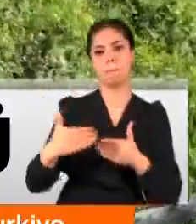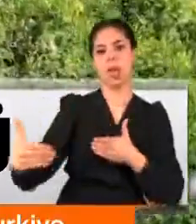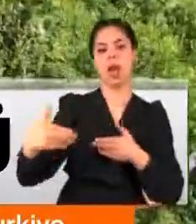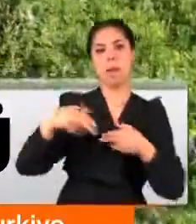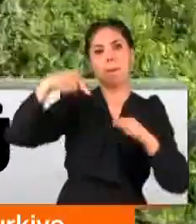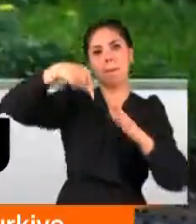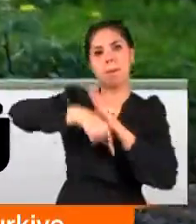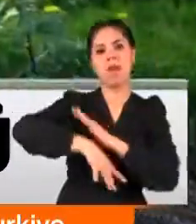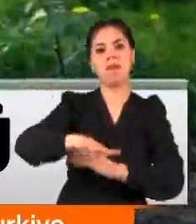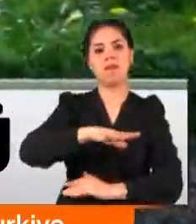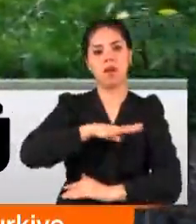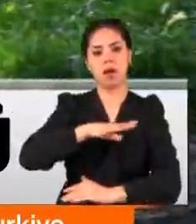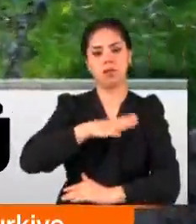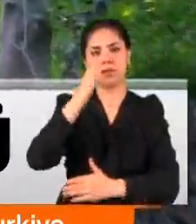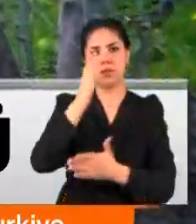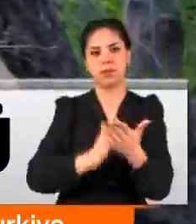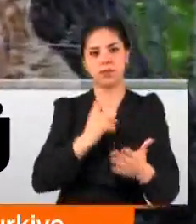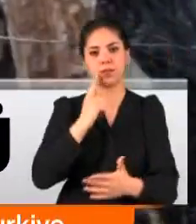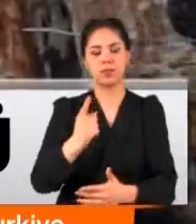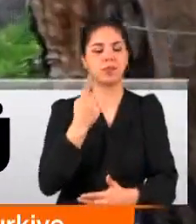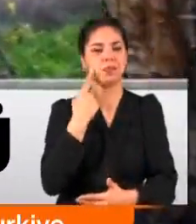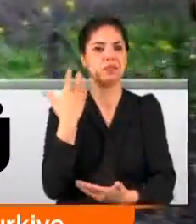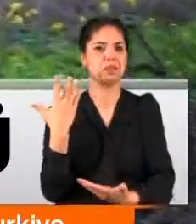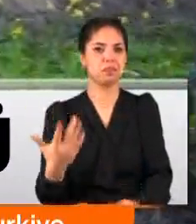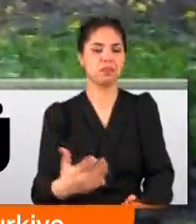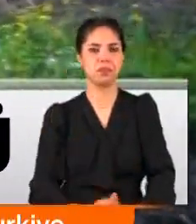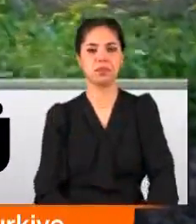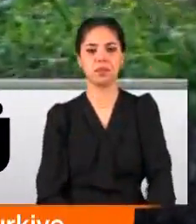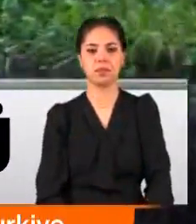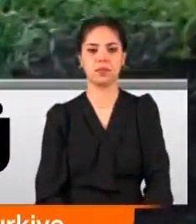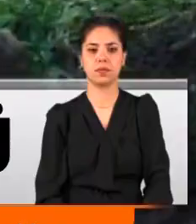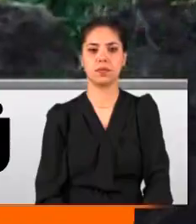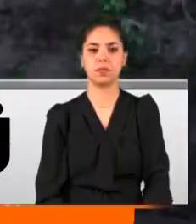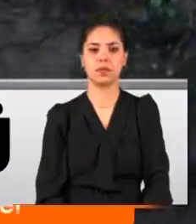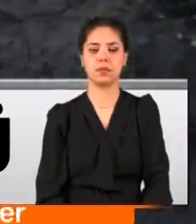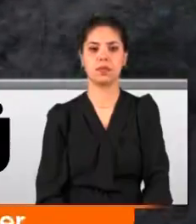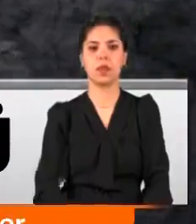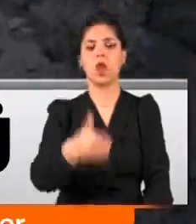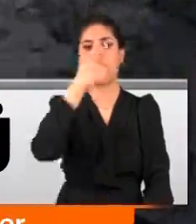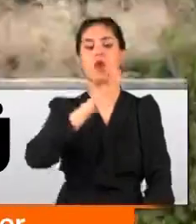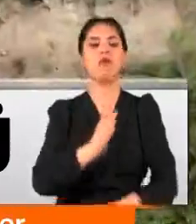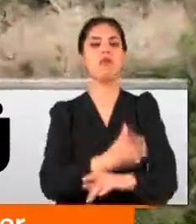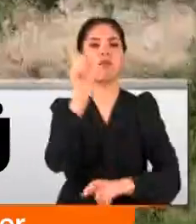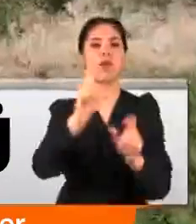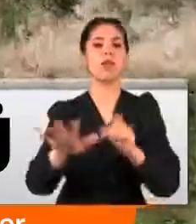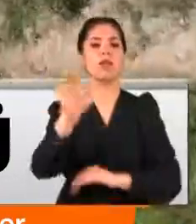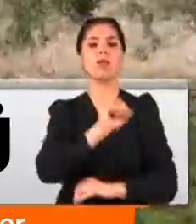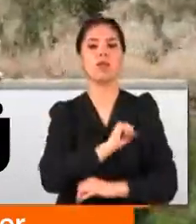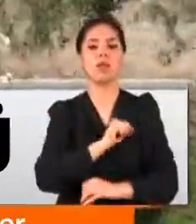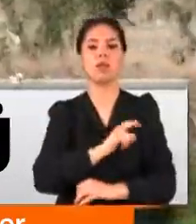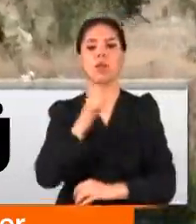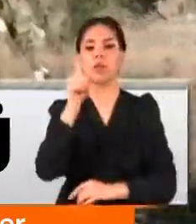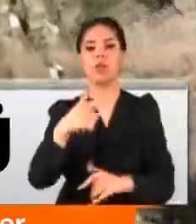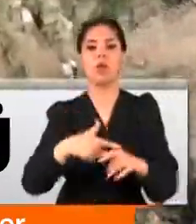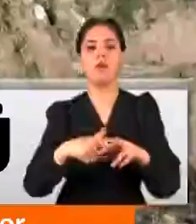yarıklar oluşturdu. İkiye bölünmüş, yukarıdan aşağı gelmiş, kaymış burada, bükülmüş kalmış bak. Köylüler endişeli. Tek tesellileri